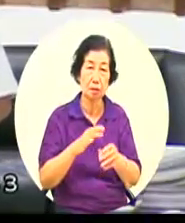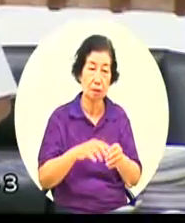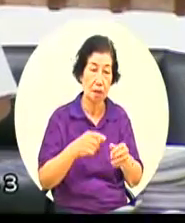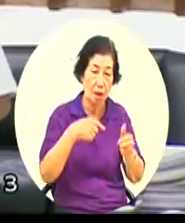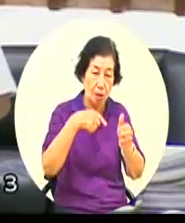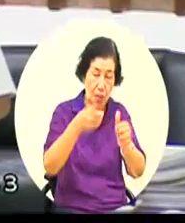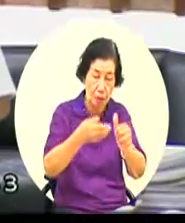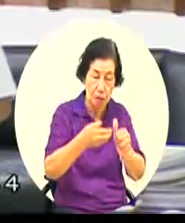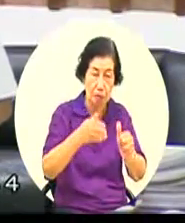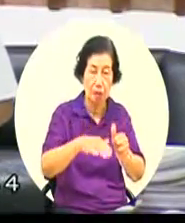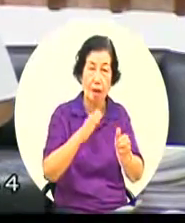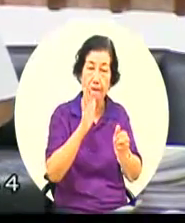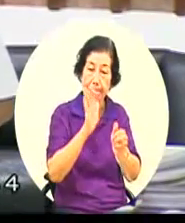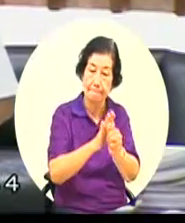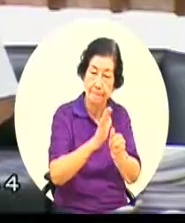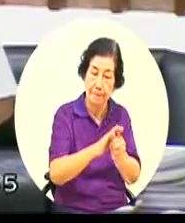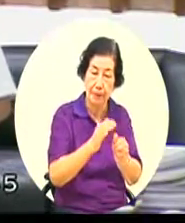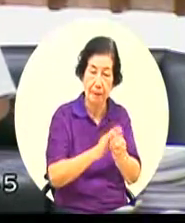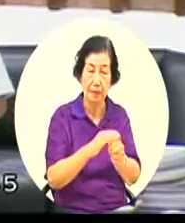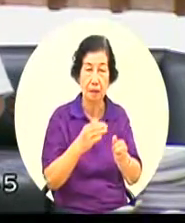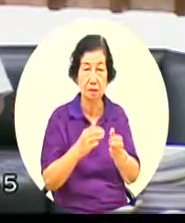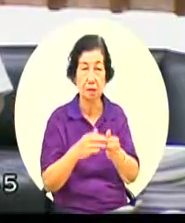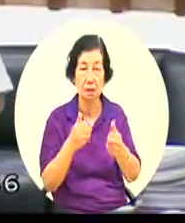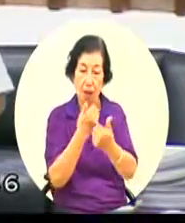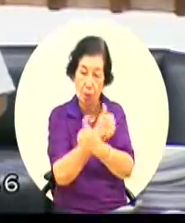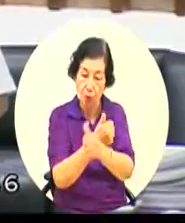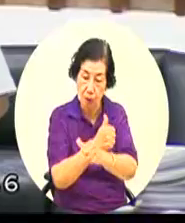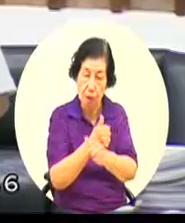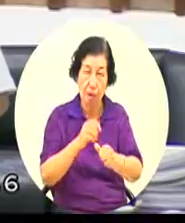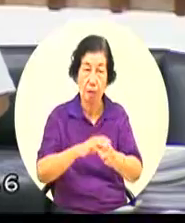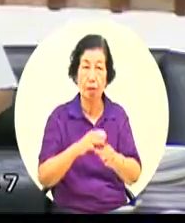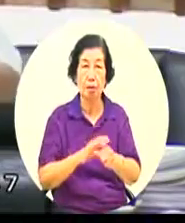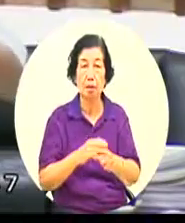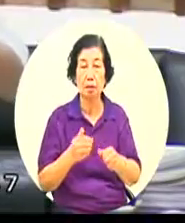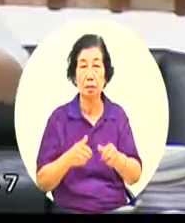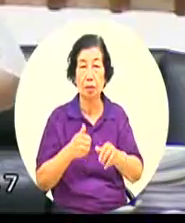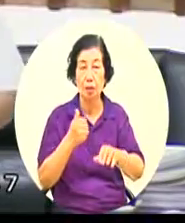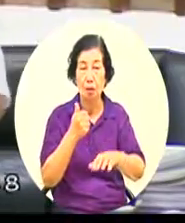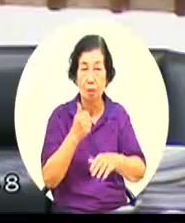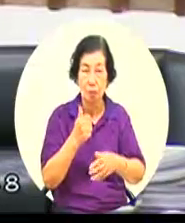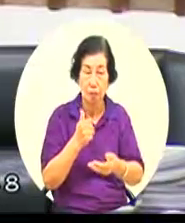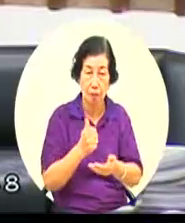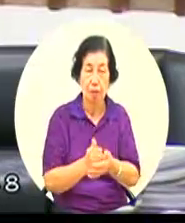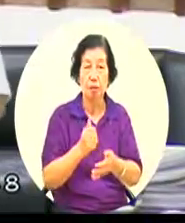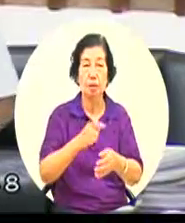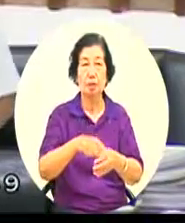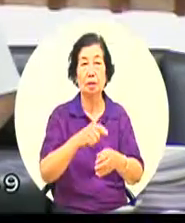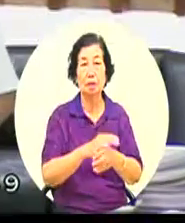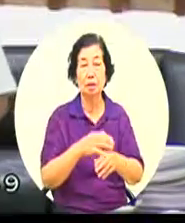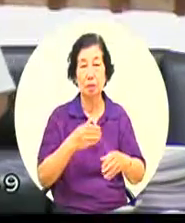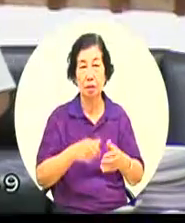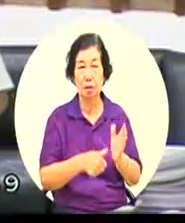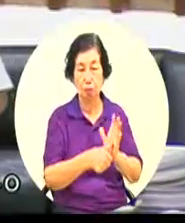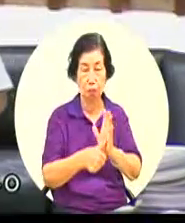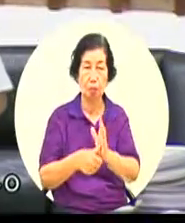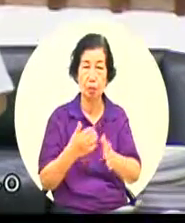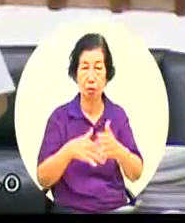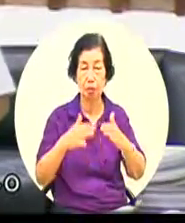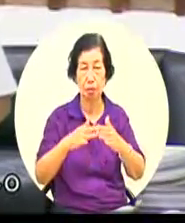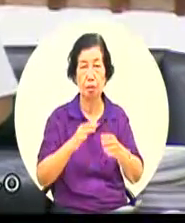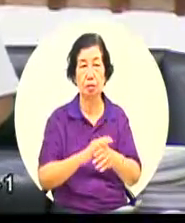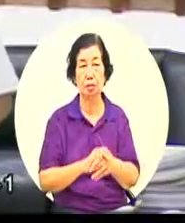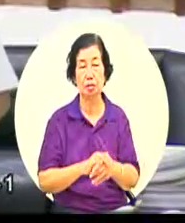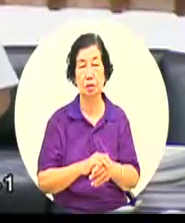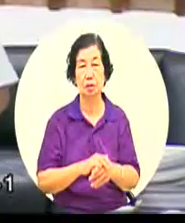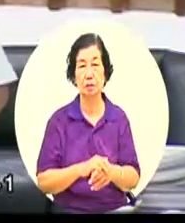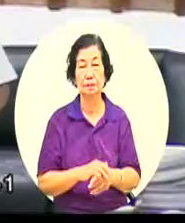人头地。但是学生如果家境不好，没机会去补习，那说是公平竞争，其实造成他的障碍。